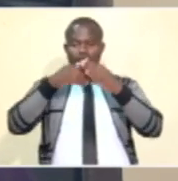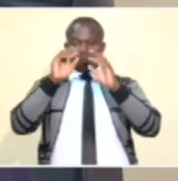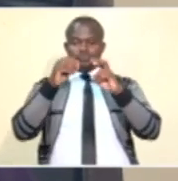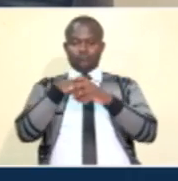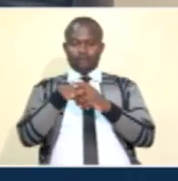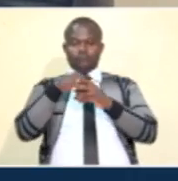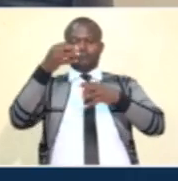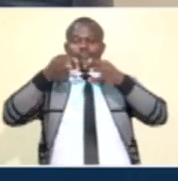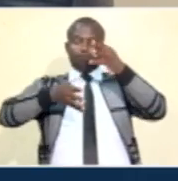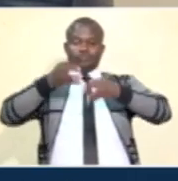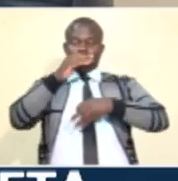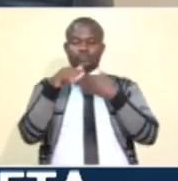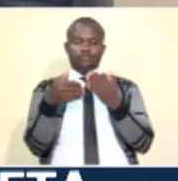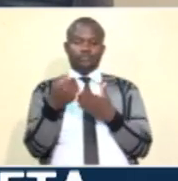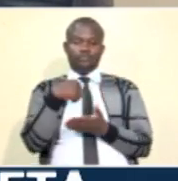no mu bujurire